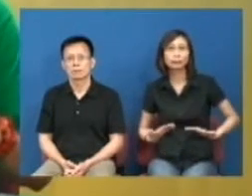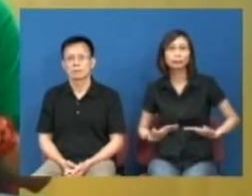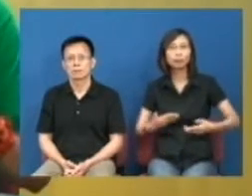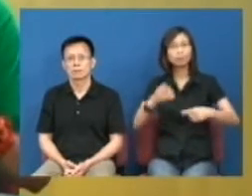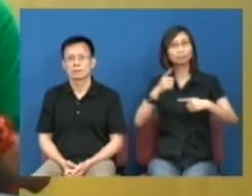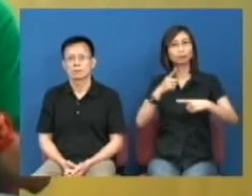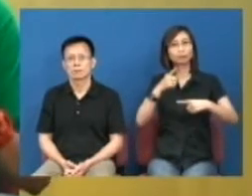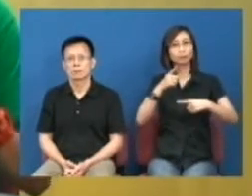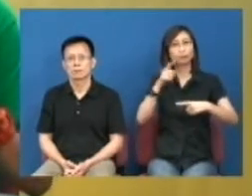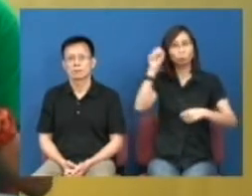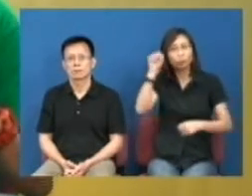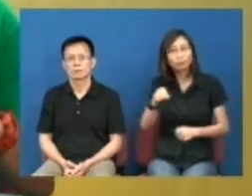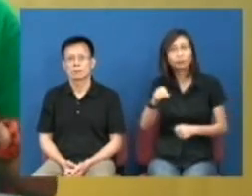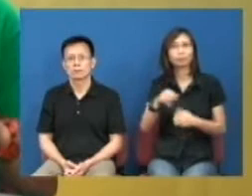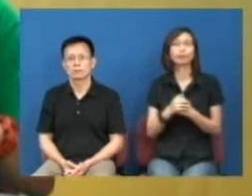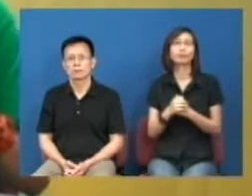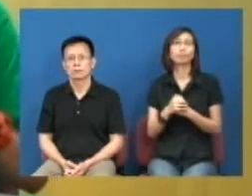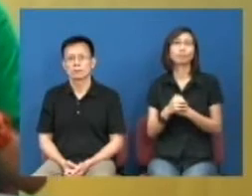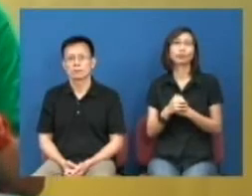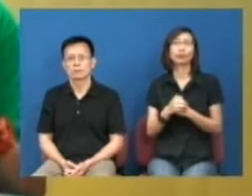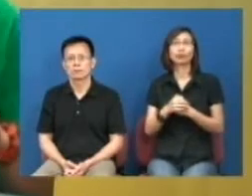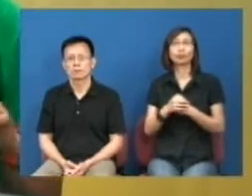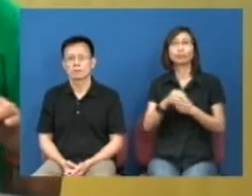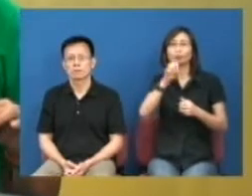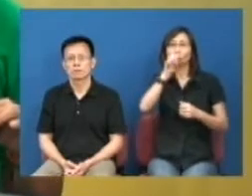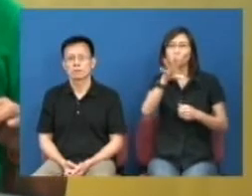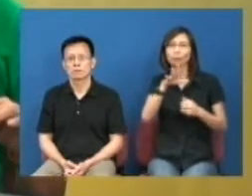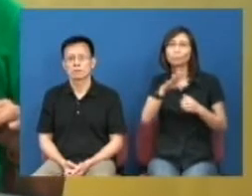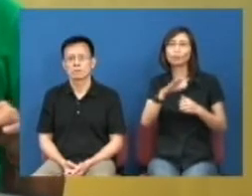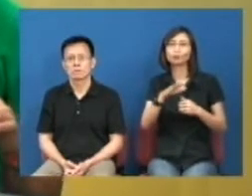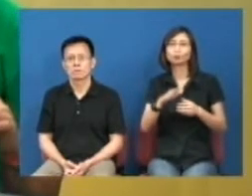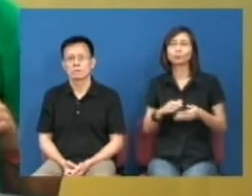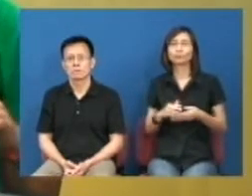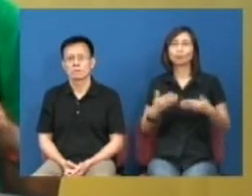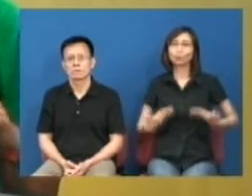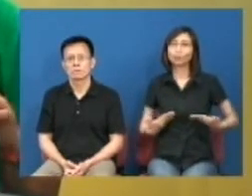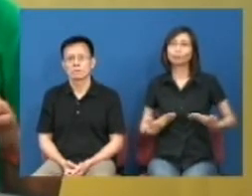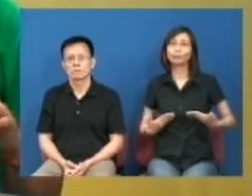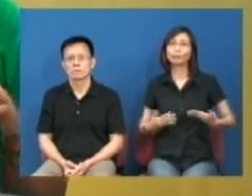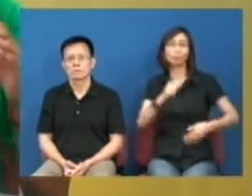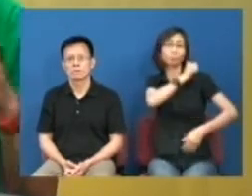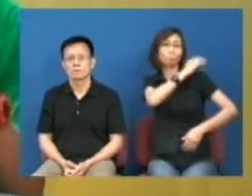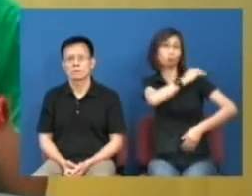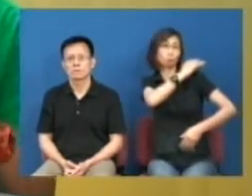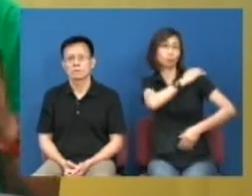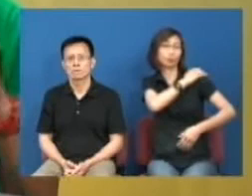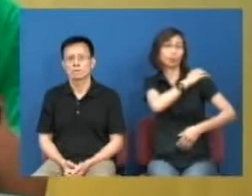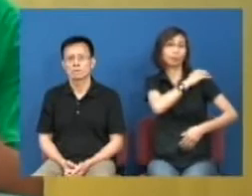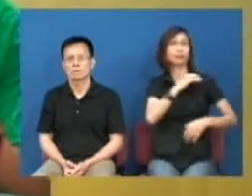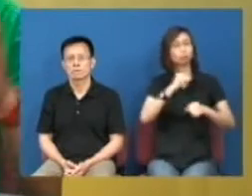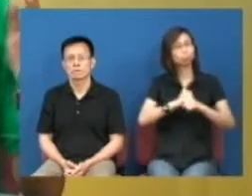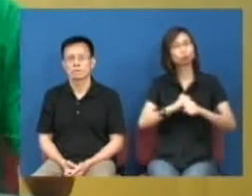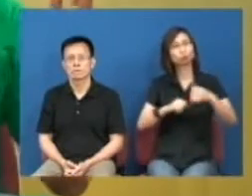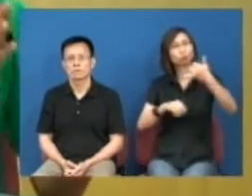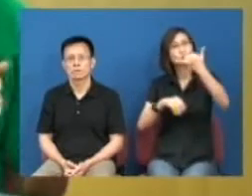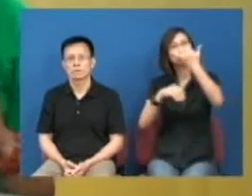都正面地評價翻，即係今年即係搞六四活動嘅嗰班人，即係其實佢都有好花心。即係當然